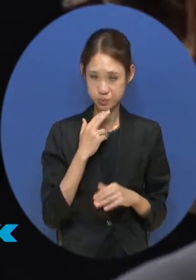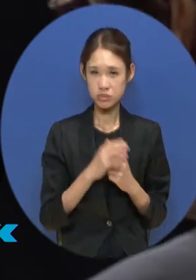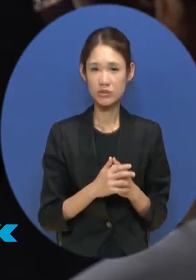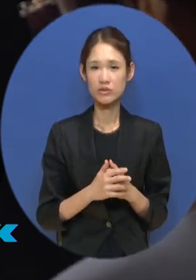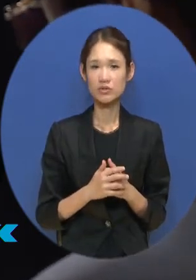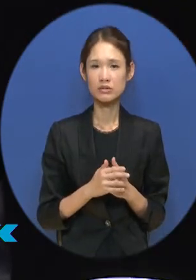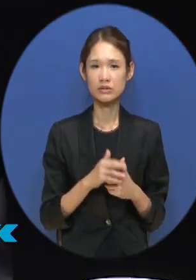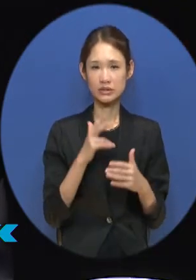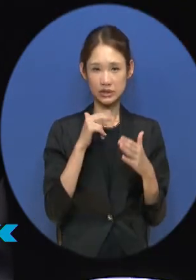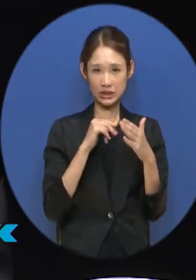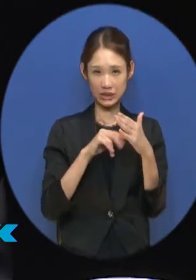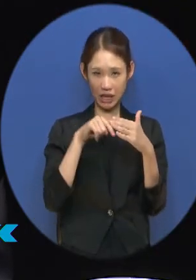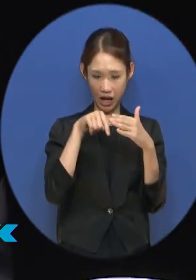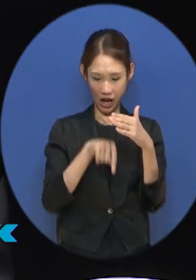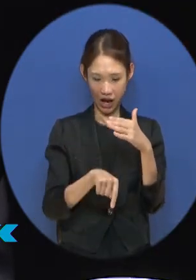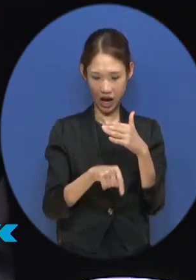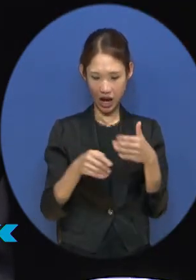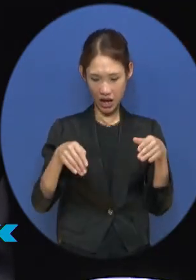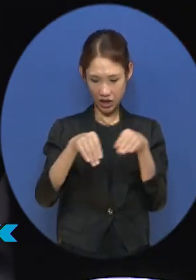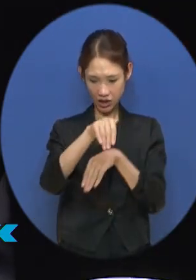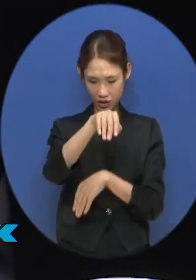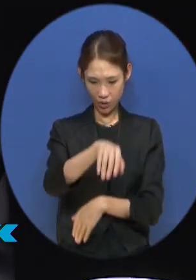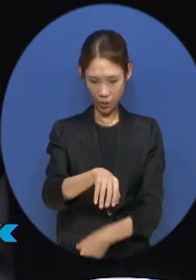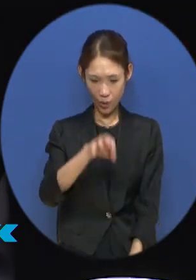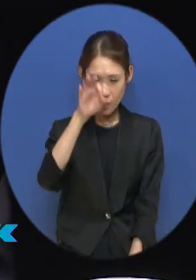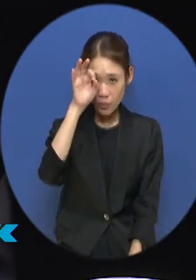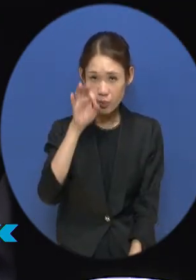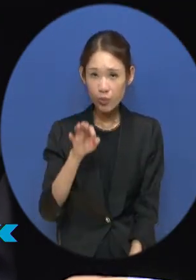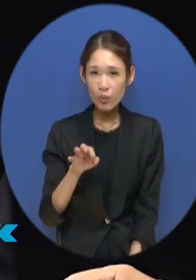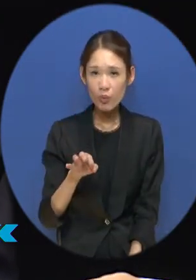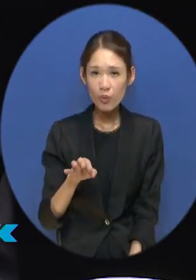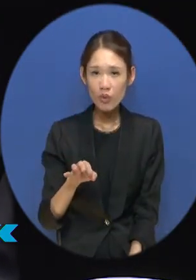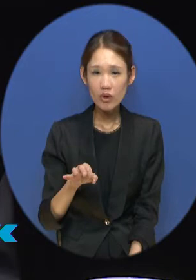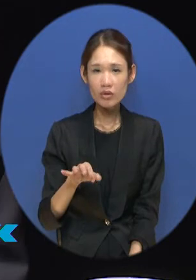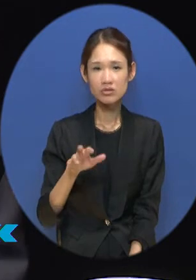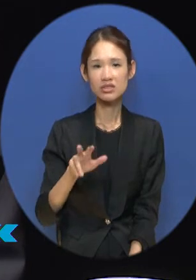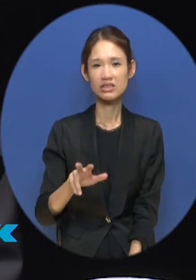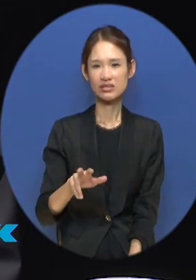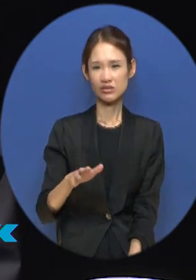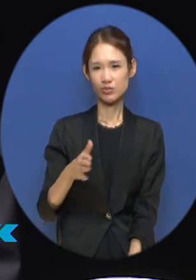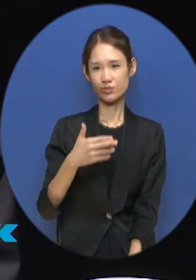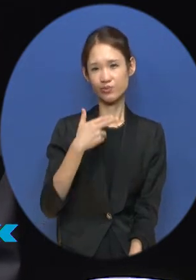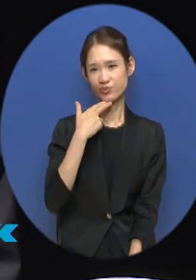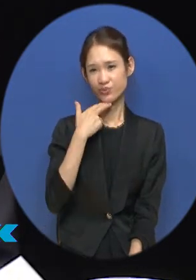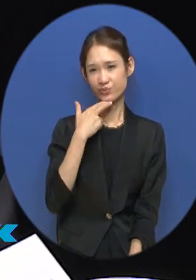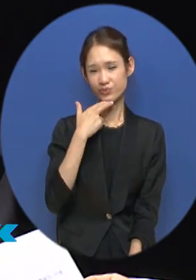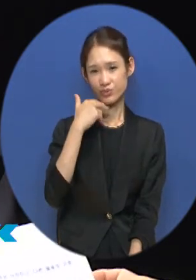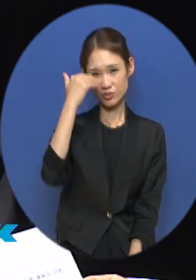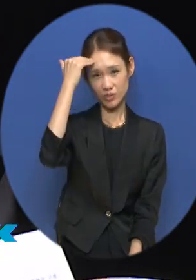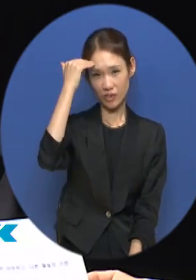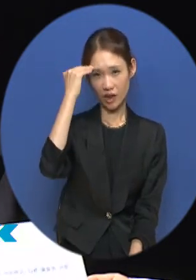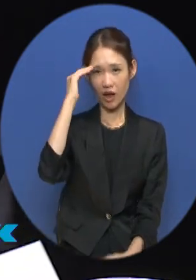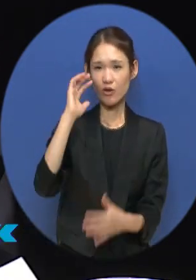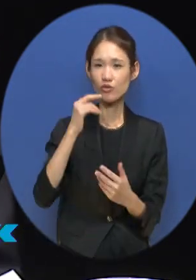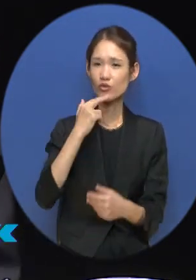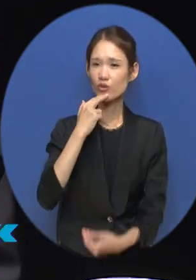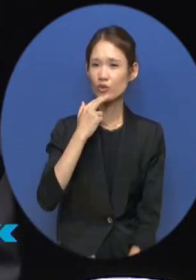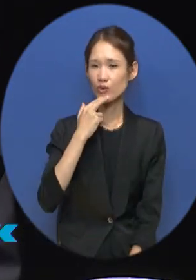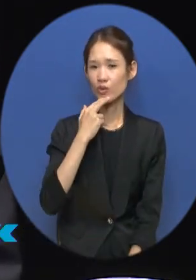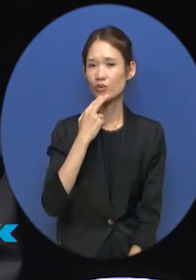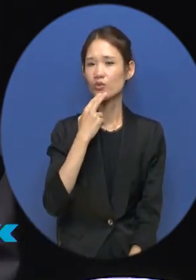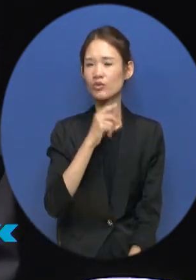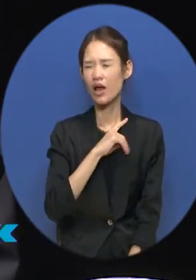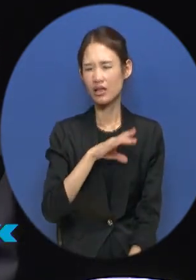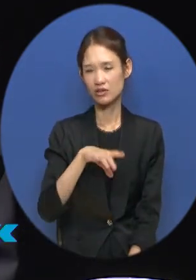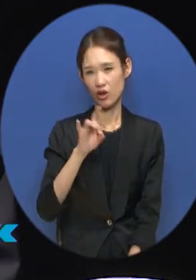지하 역사의 관점에서 본다면 지금 없습니다. 전 세계적으로 우리나라가 지금 이제